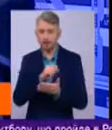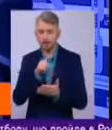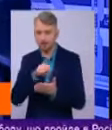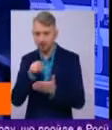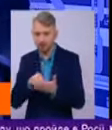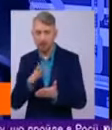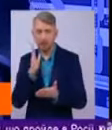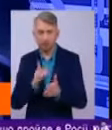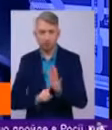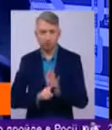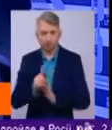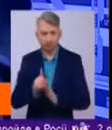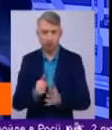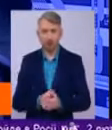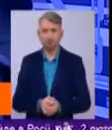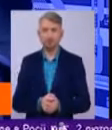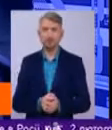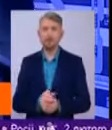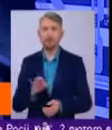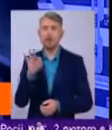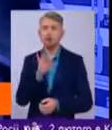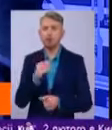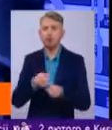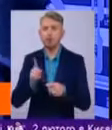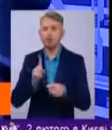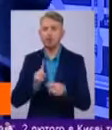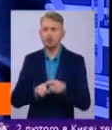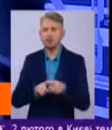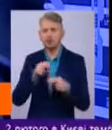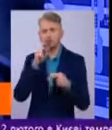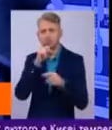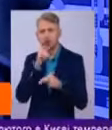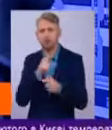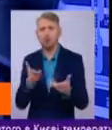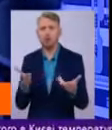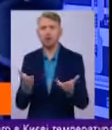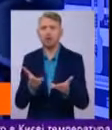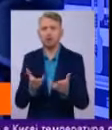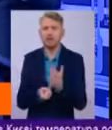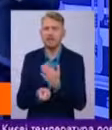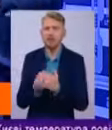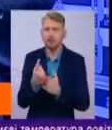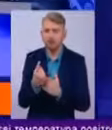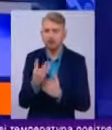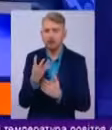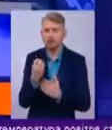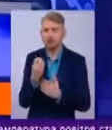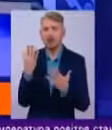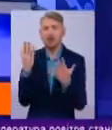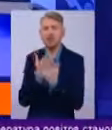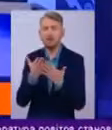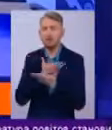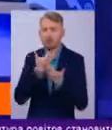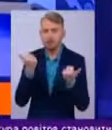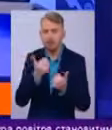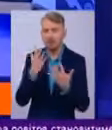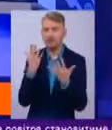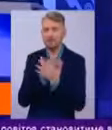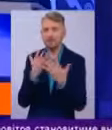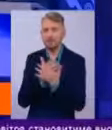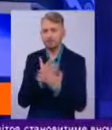будемо розпочинати. Пане Кирило, щодо ось цих таких певних помилок, які з'явилися, так, ще фільму немає, фільм